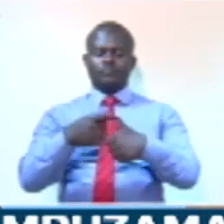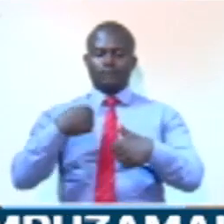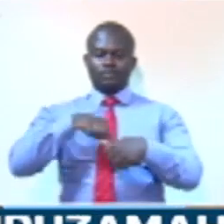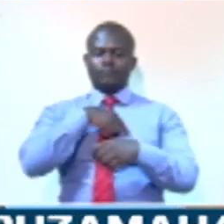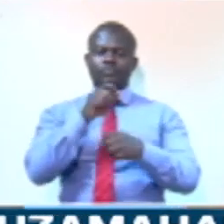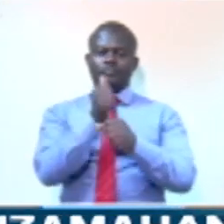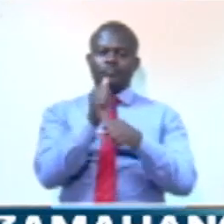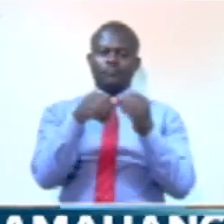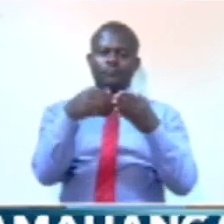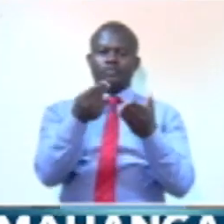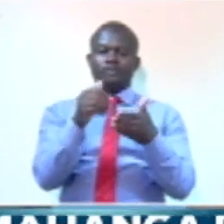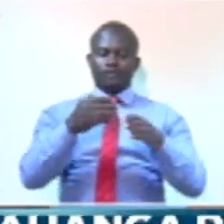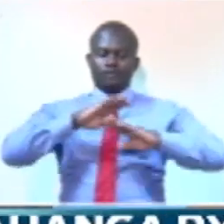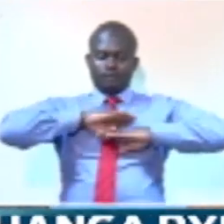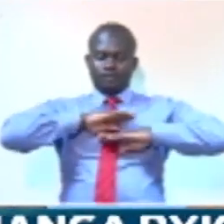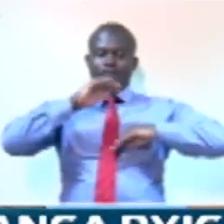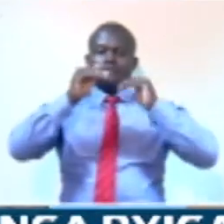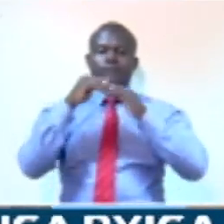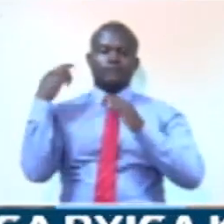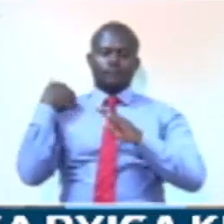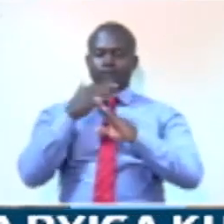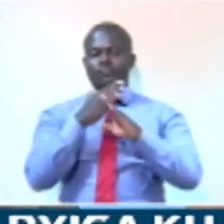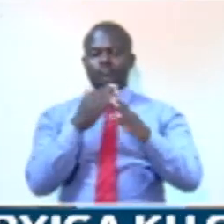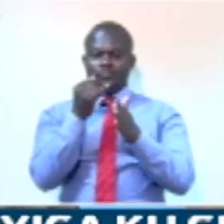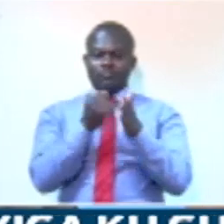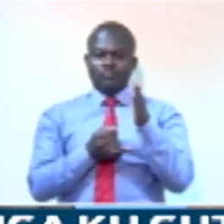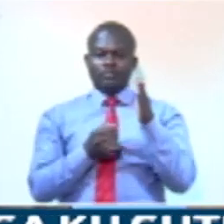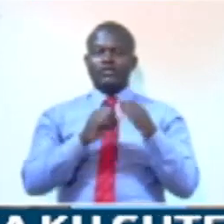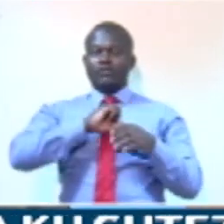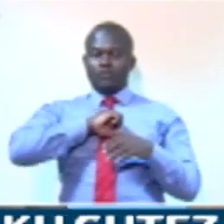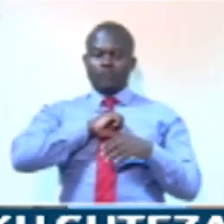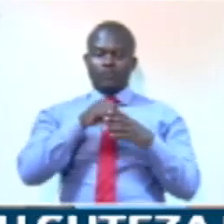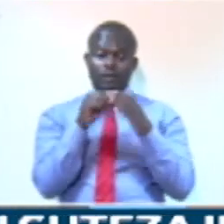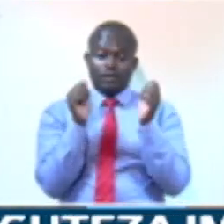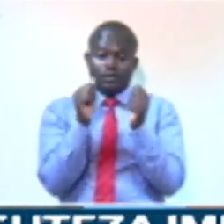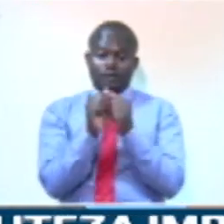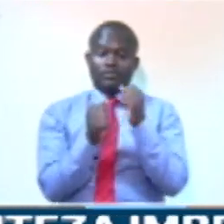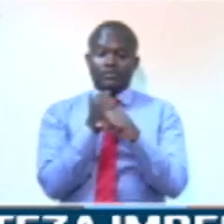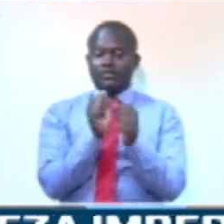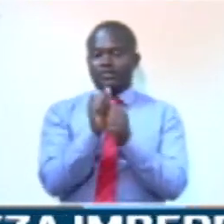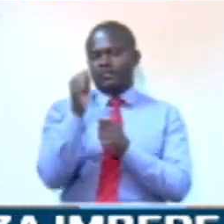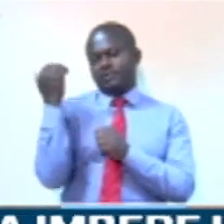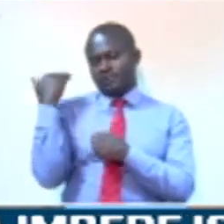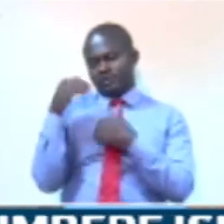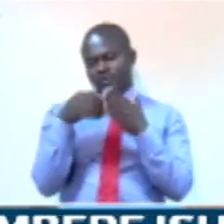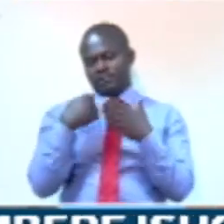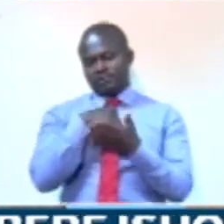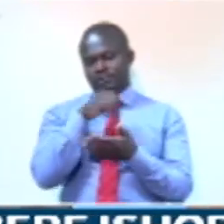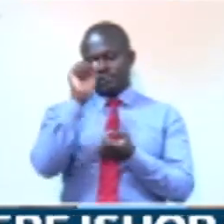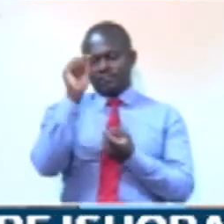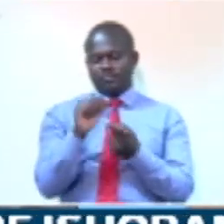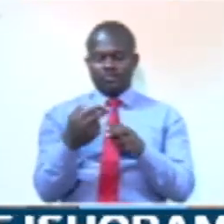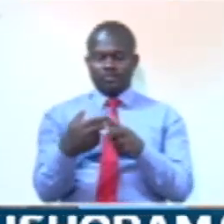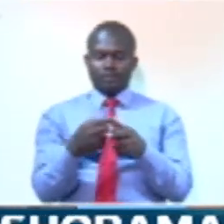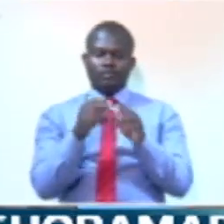gukorwa ni ugwa amafaranga ahagira inzego zishinzwe kurwanya SIDA, igituntu na malariya. Mu myaka 15 ishize twari twabashije kugabanya igituntu ku